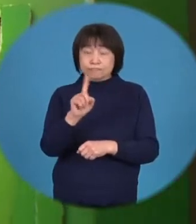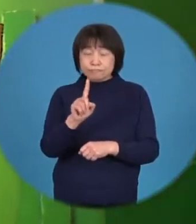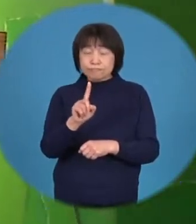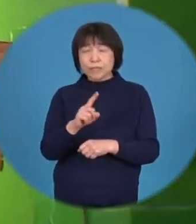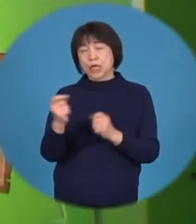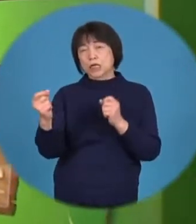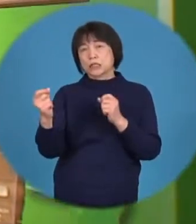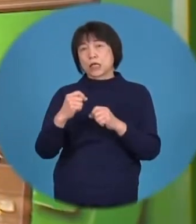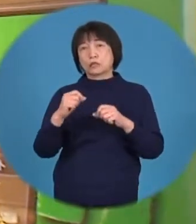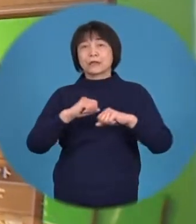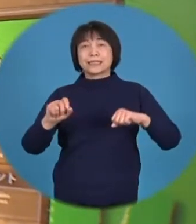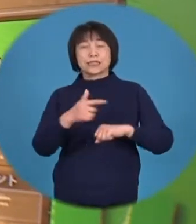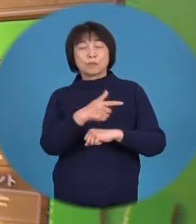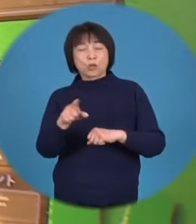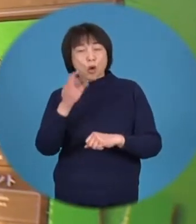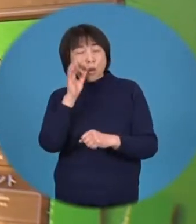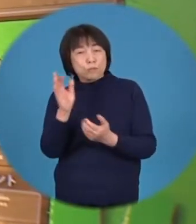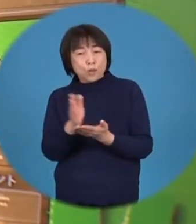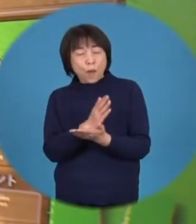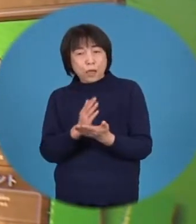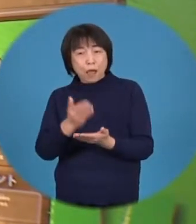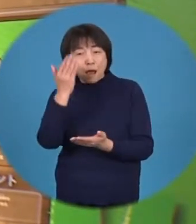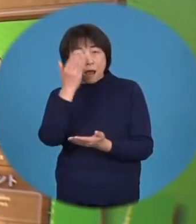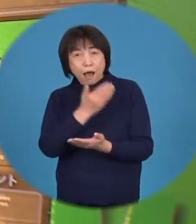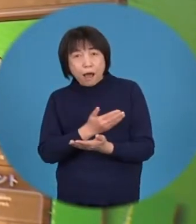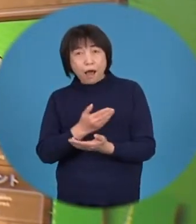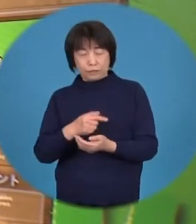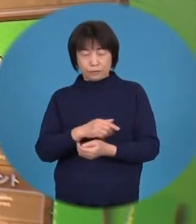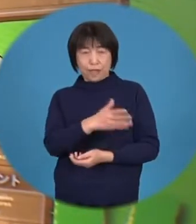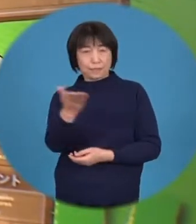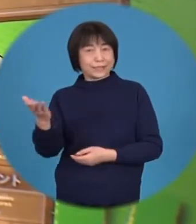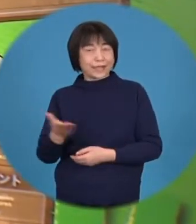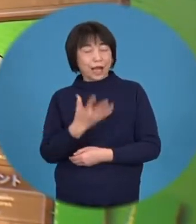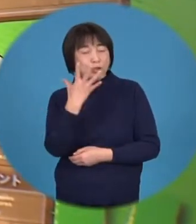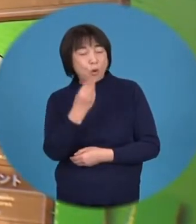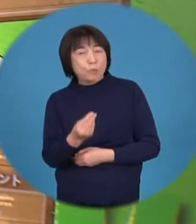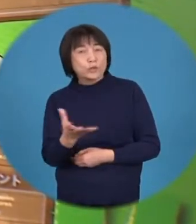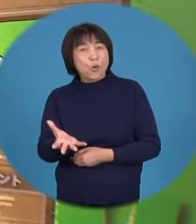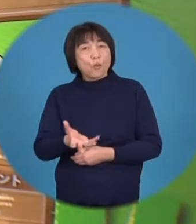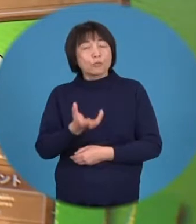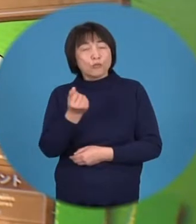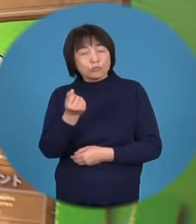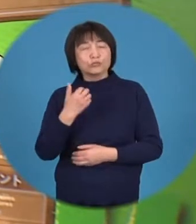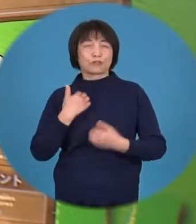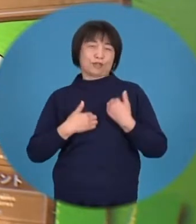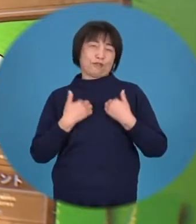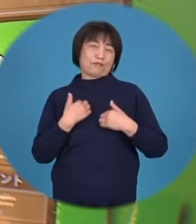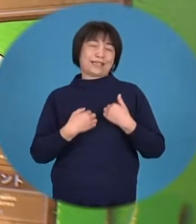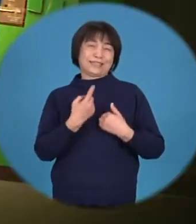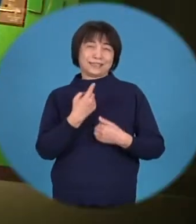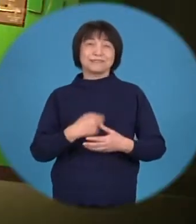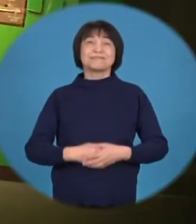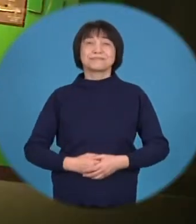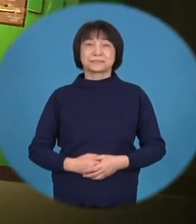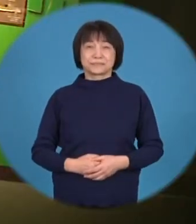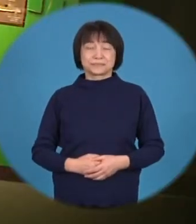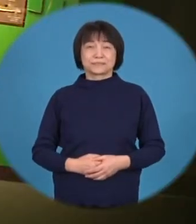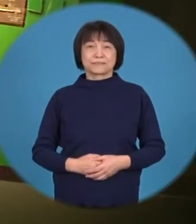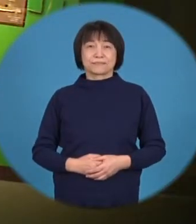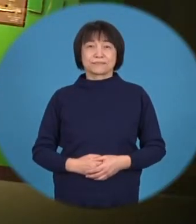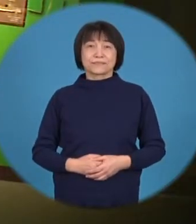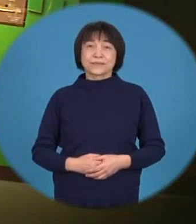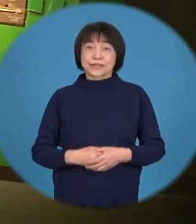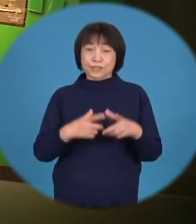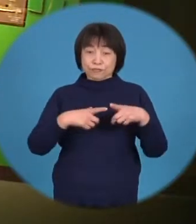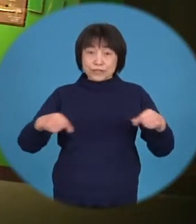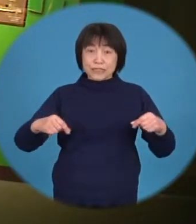分けることで、生き物により興味を持ってもらえたら嬉しいなと思って開催することにしました。 岐阜が国